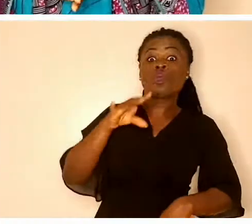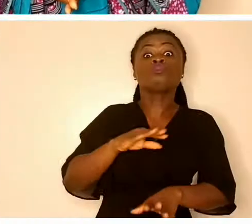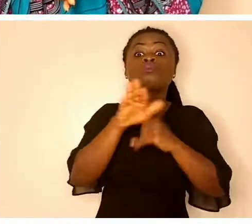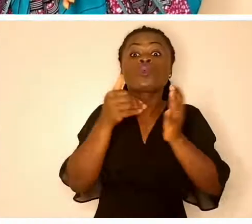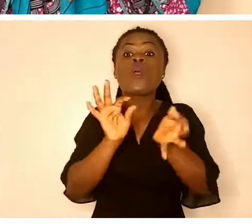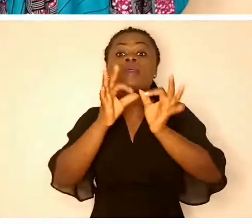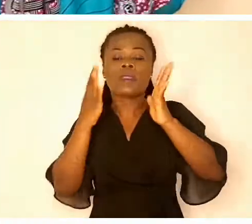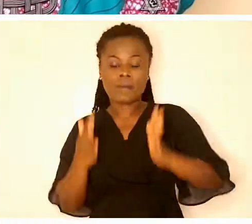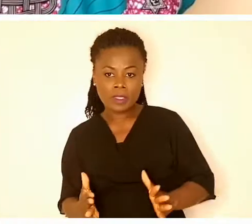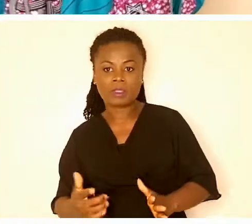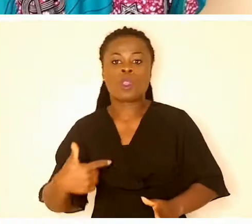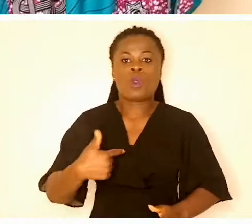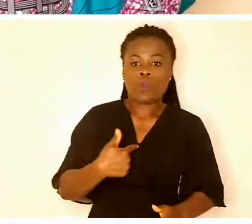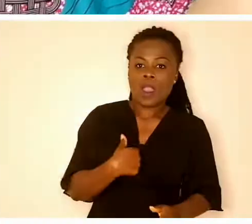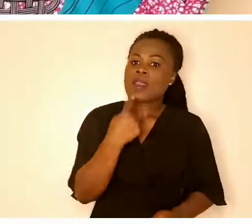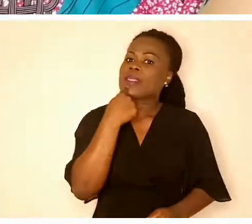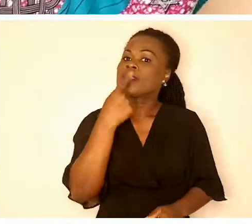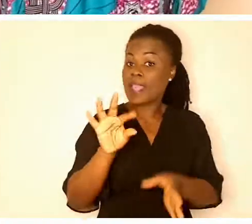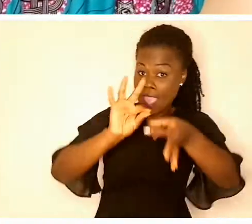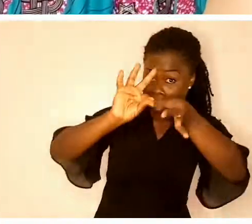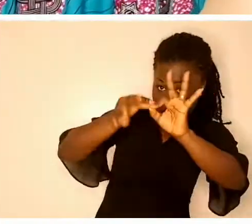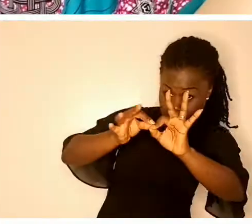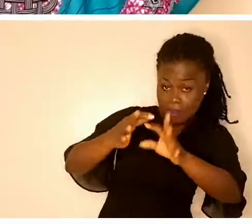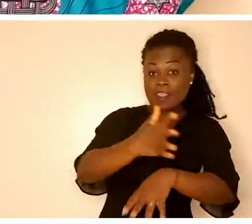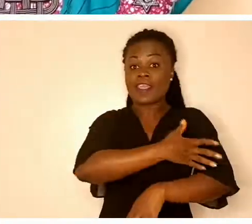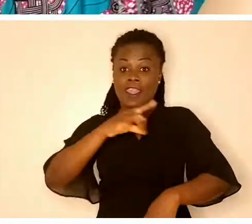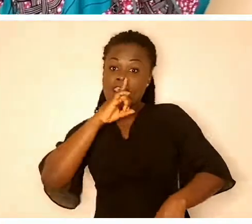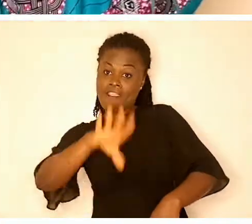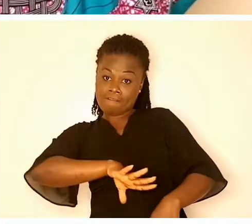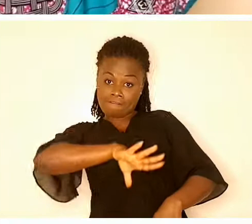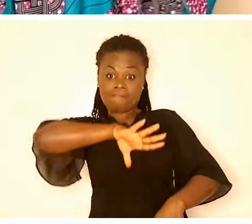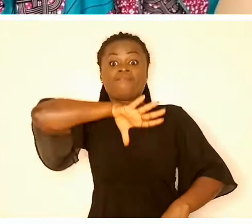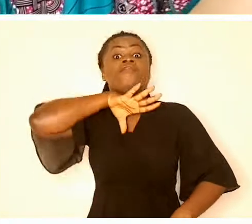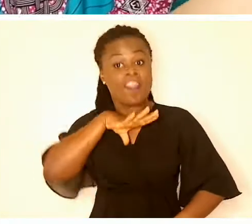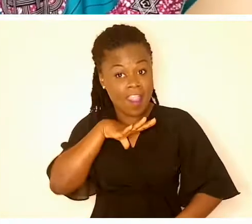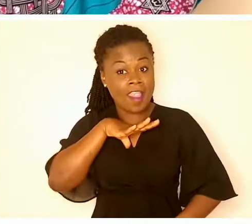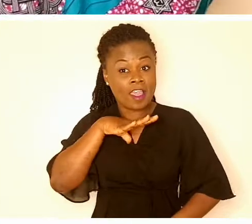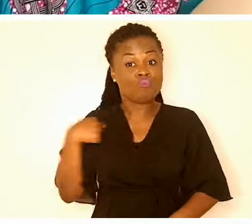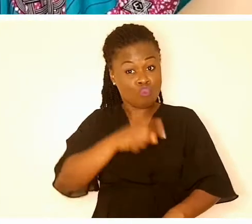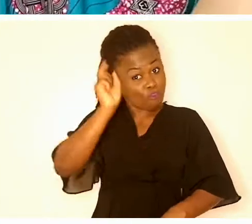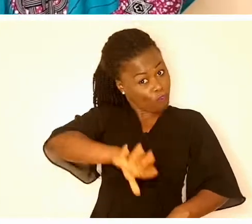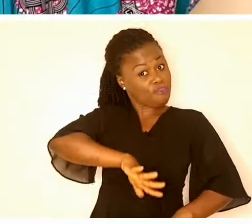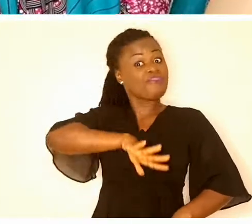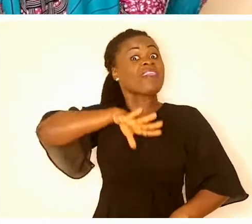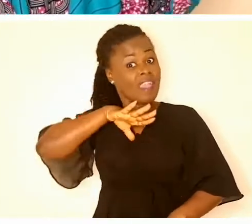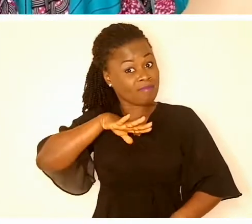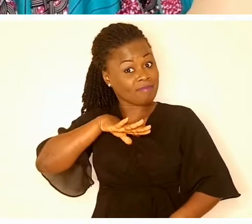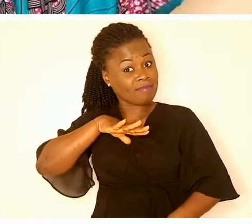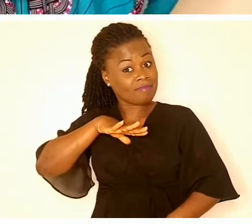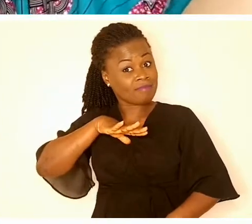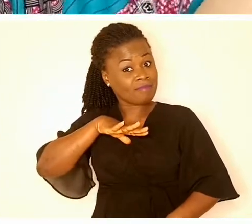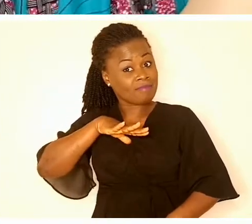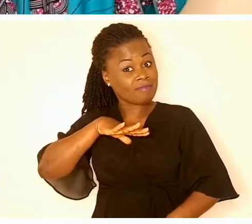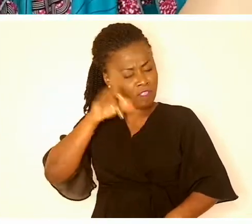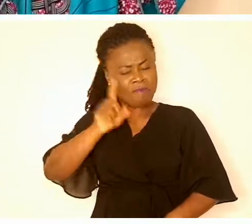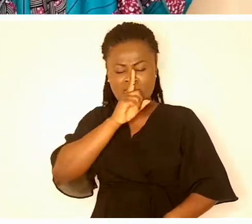interprètes, je lance ce hashtag. Interprète et fier de l'être. On doit être fier d'être interprète. Il faut être interprète